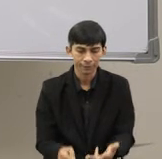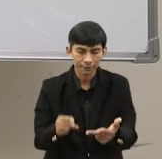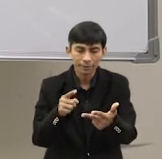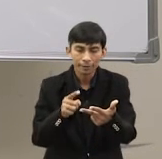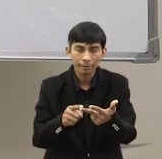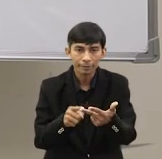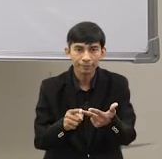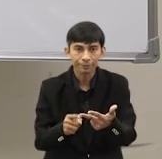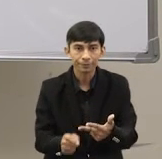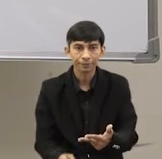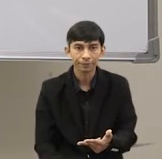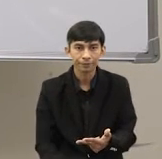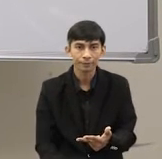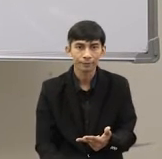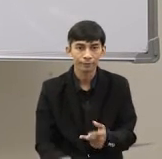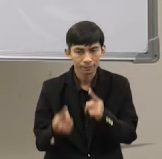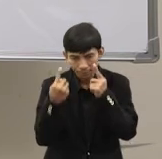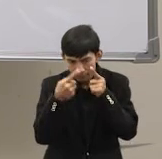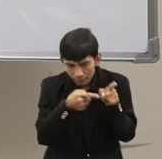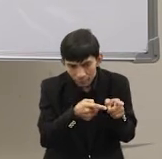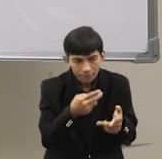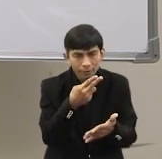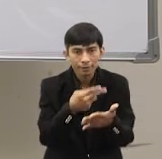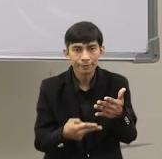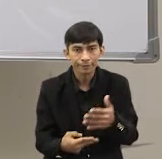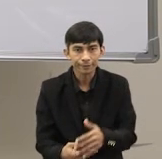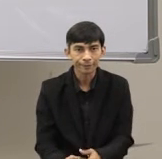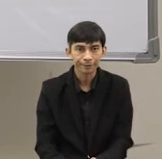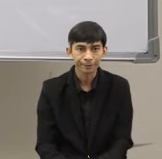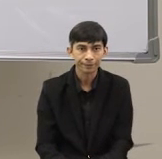chứ tí bấy đau tử lửa ấy kế